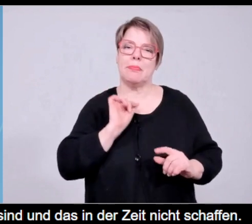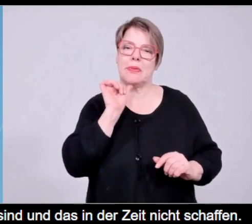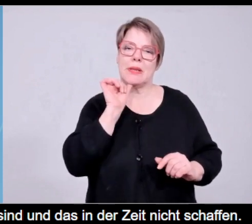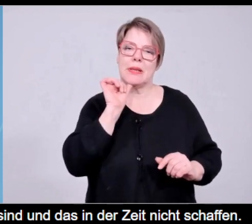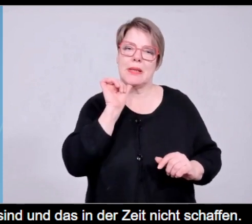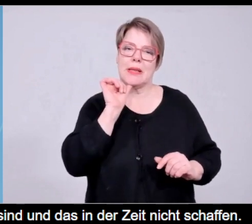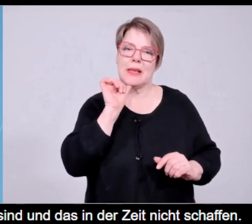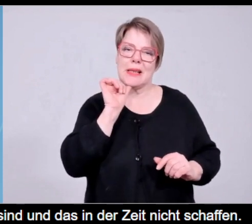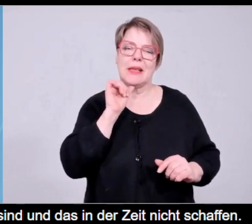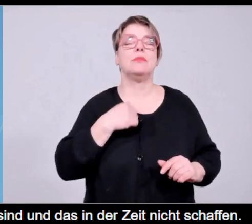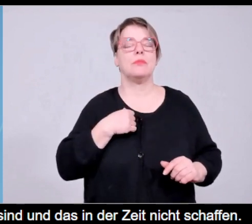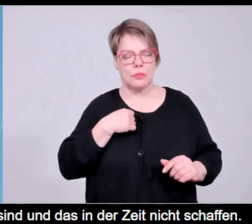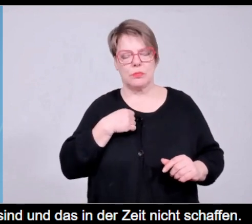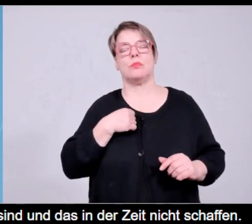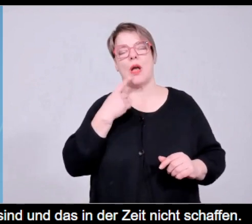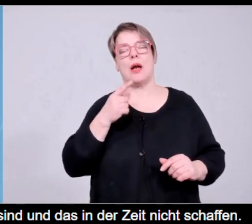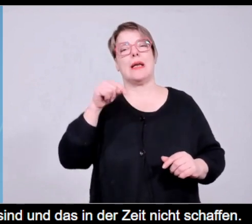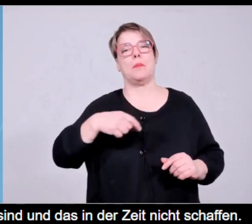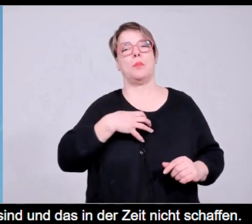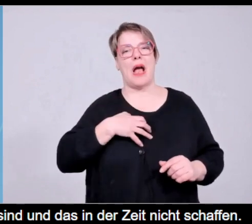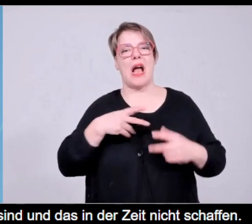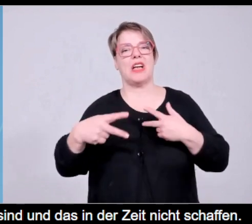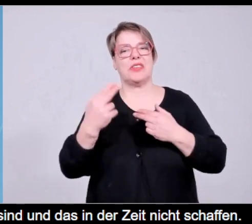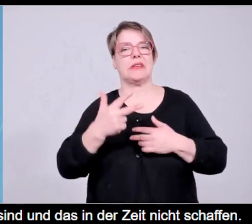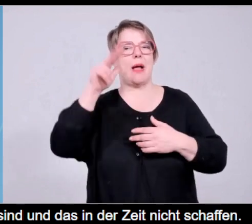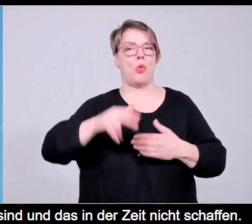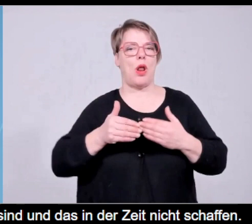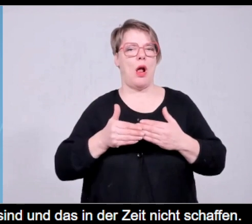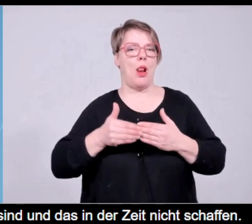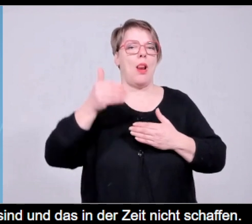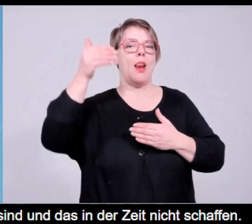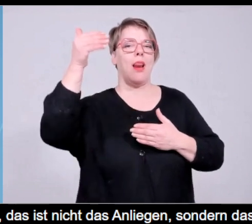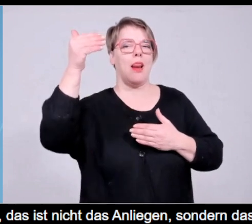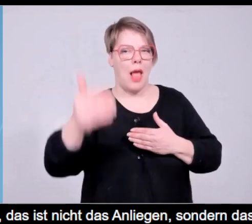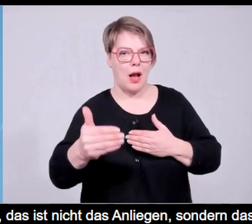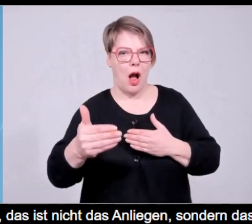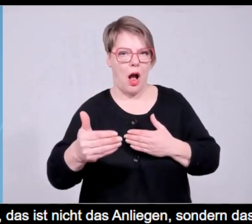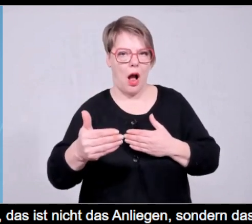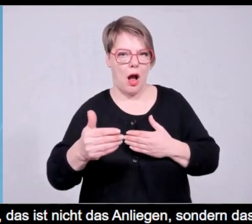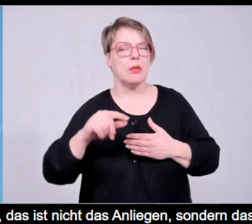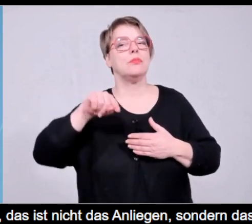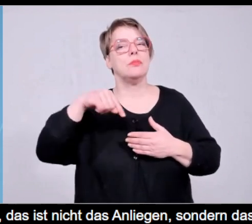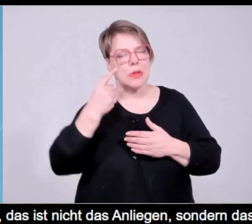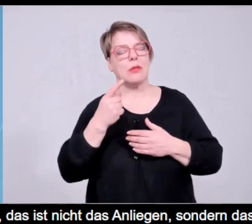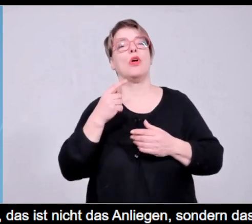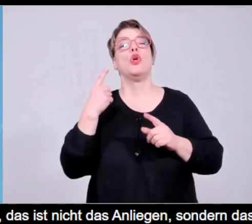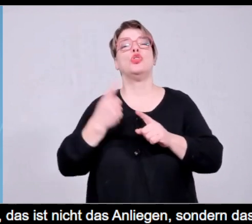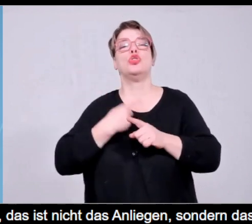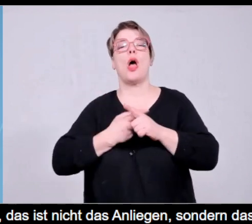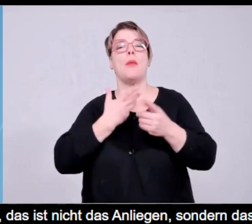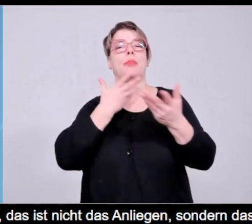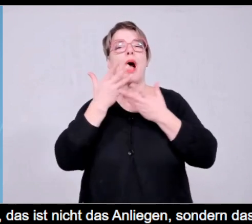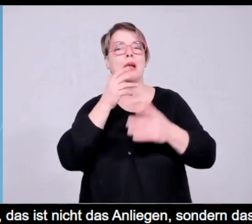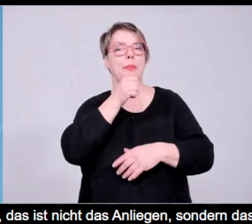miteinander um diesen Riesenprojekt arbeiten. Und deswegen möchten wir insbesondere der Bitte der Steuerberater nachkommen. Bei der